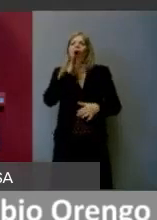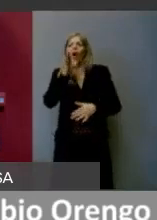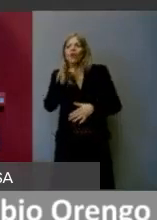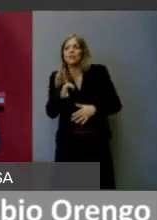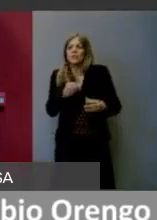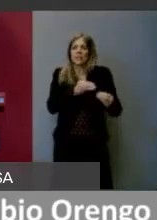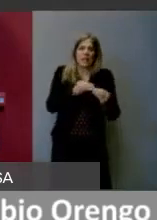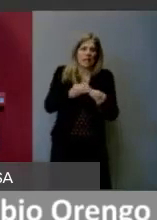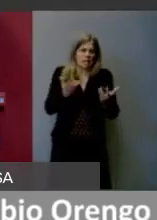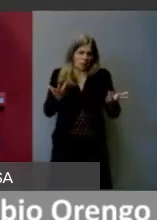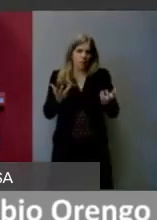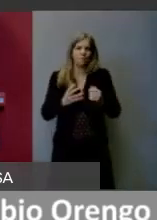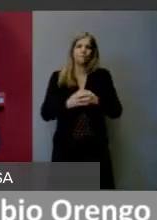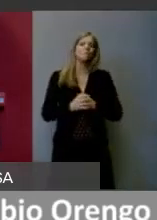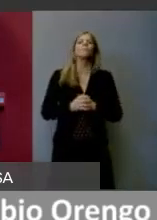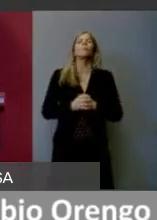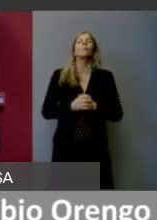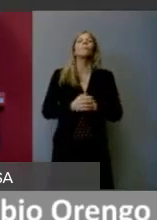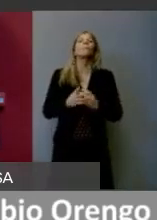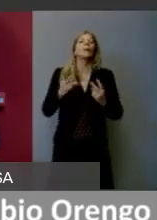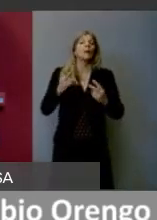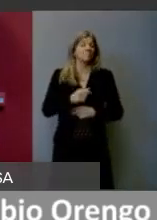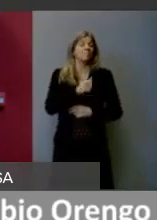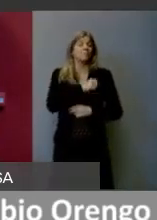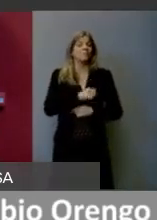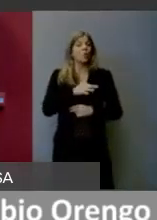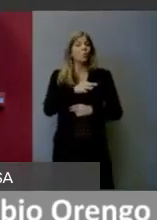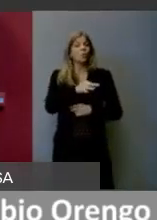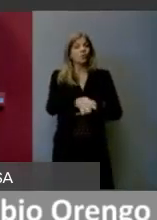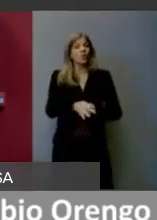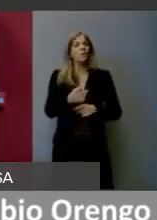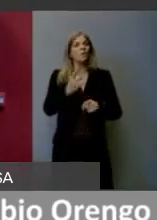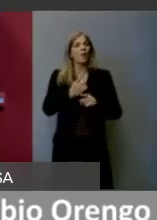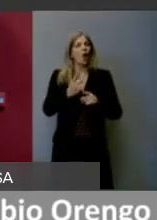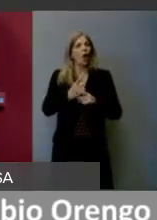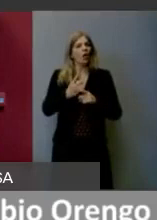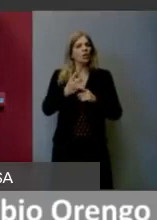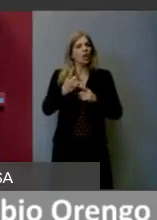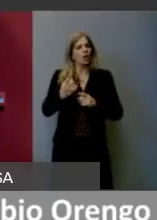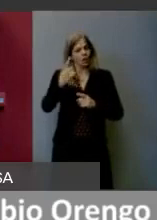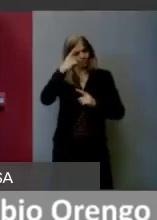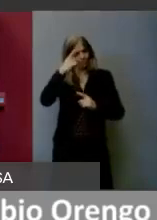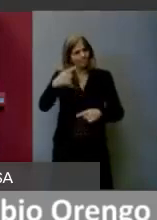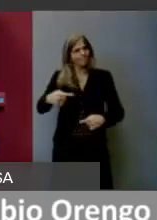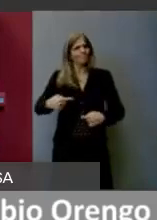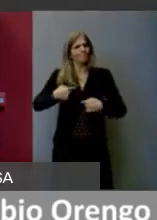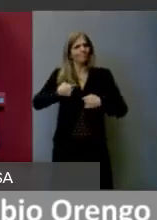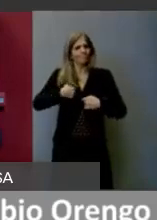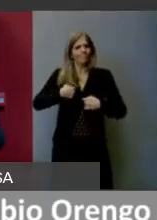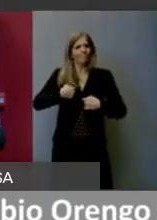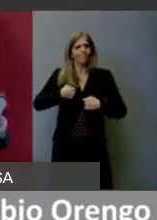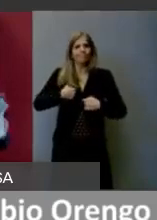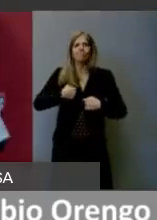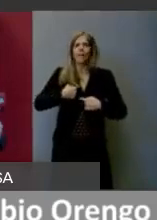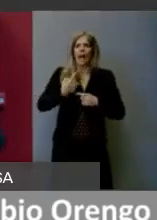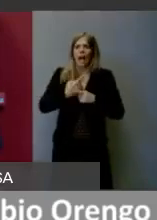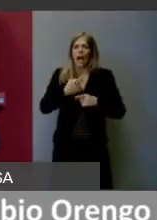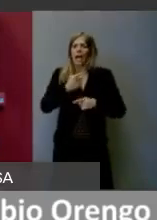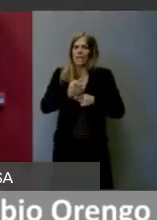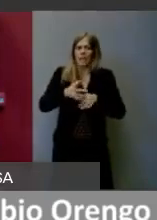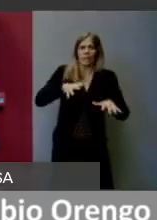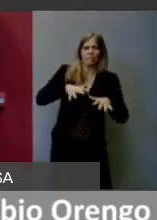per fare le opere. Il municipio poi deve prendere in carico, comunque deve attivarsi, perché cioè è il municipio che deve verificare i